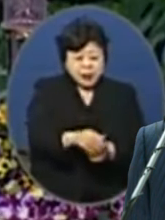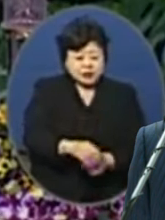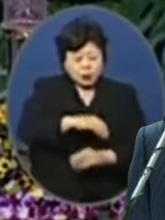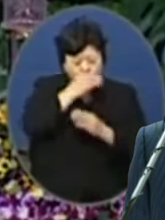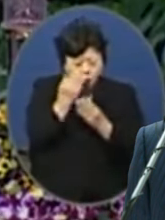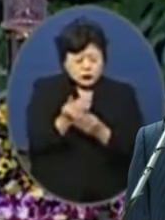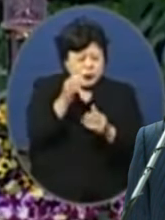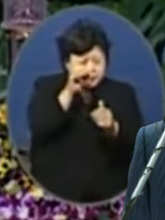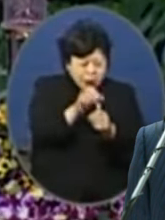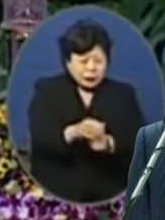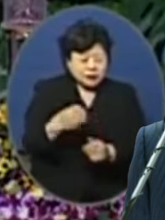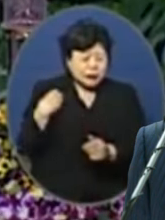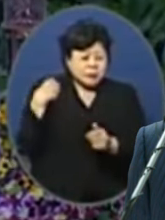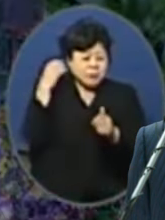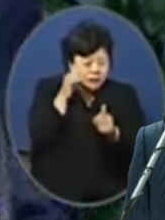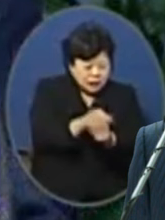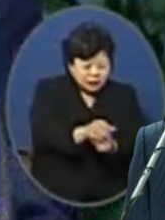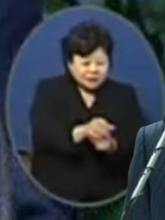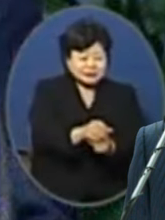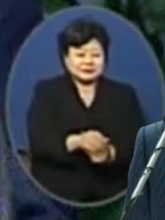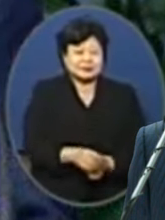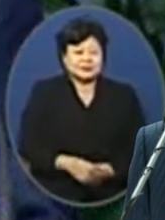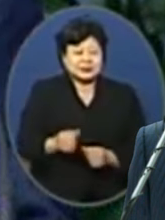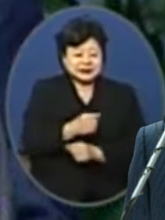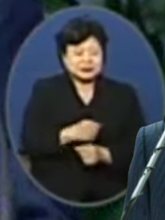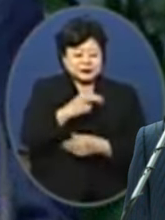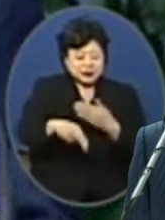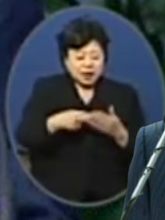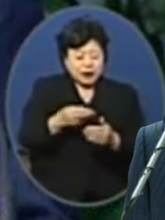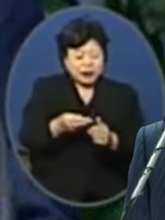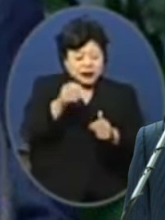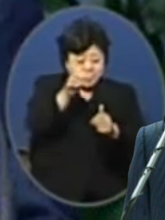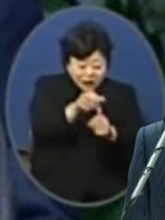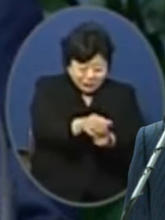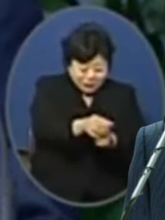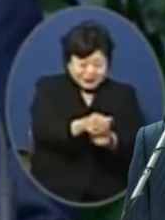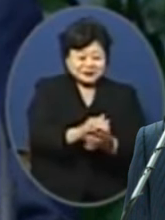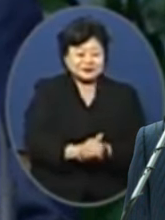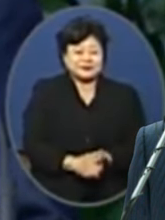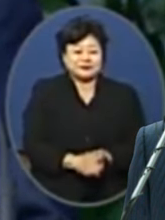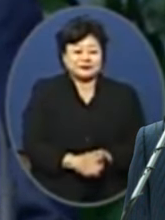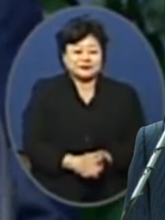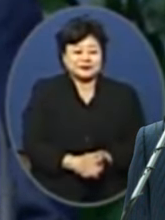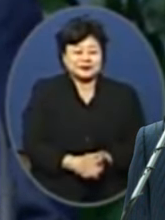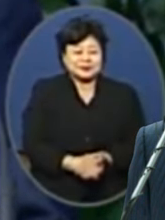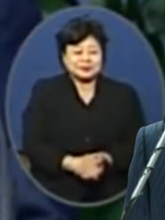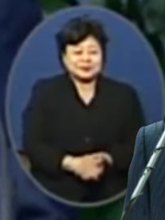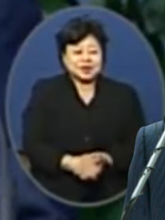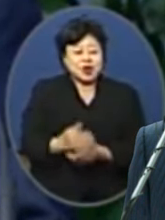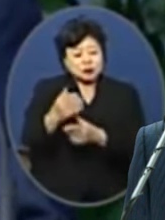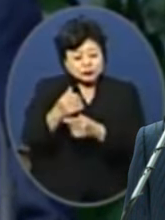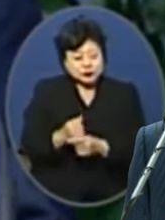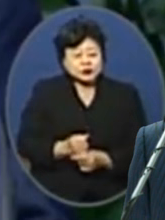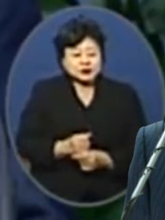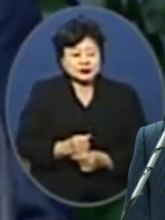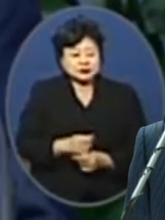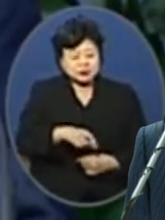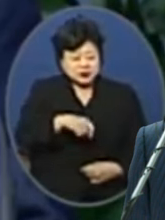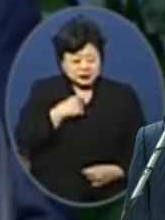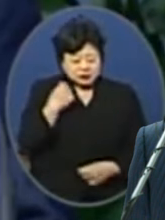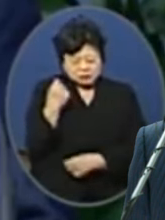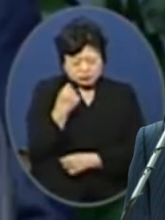맡는 것을 말하는 것니다 내 짐을 야게 맡겨라 그가 너를 붙드시고 의인의 요동함을